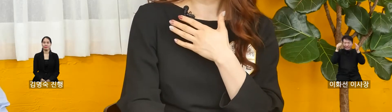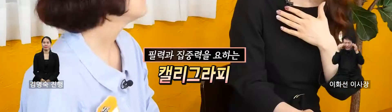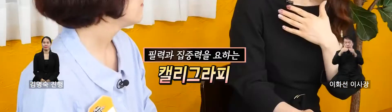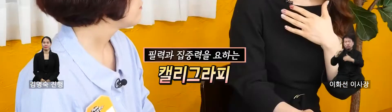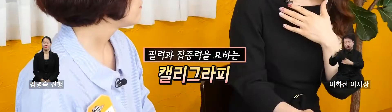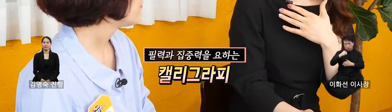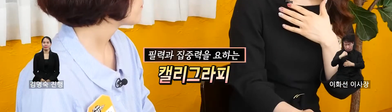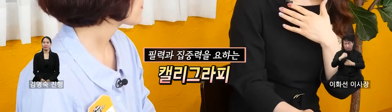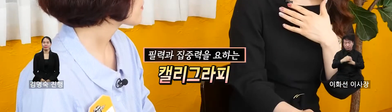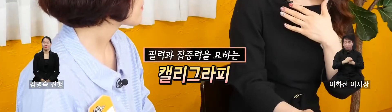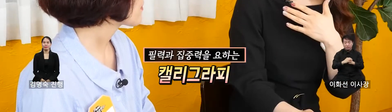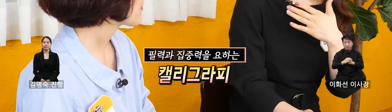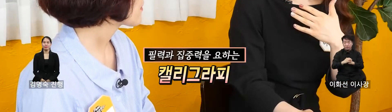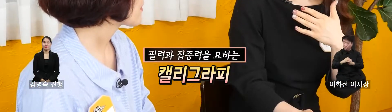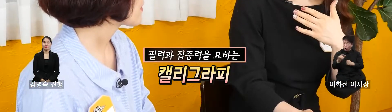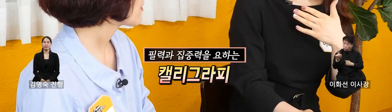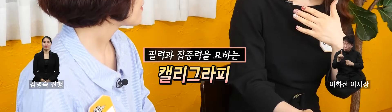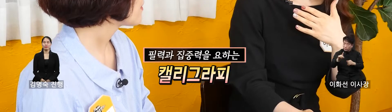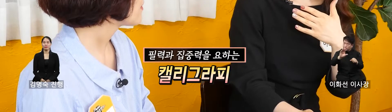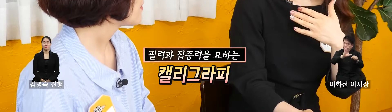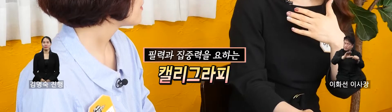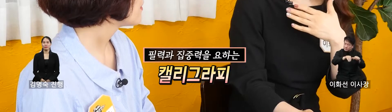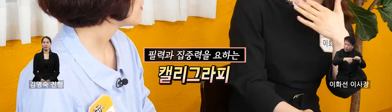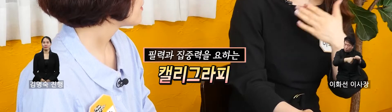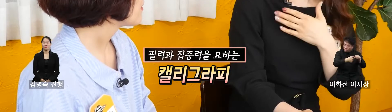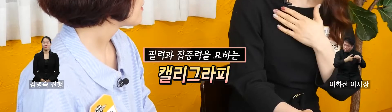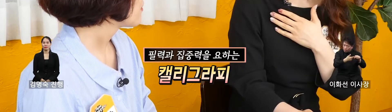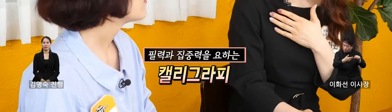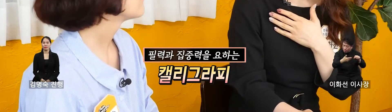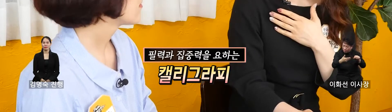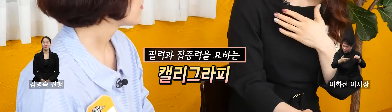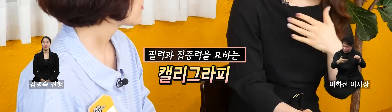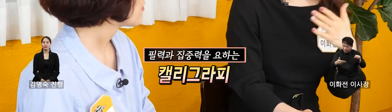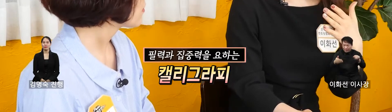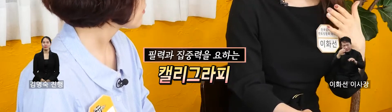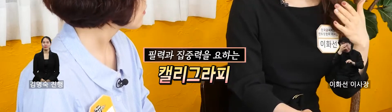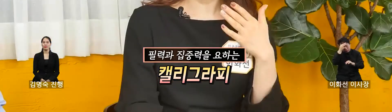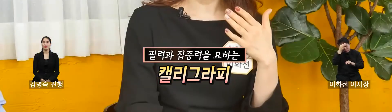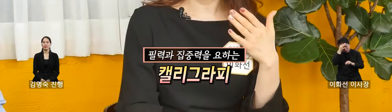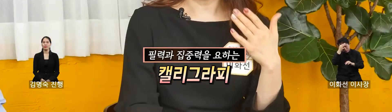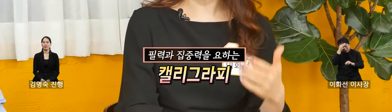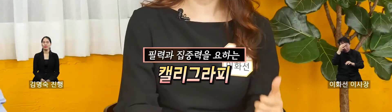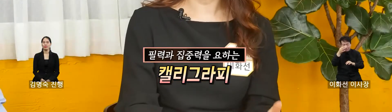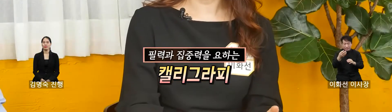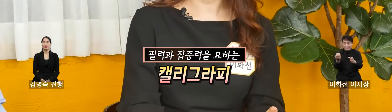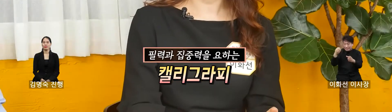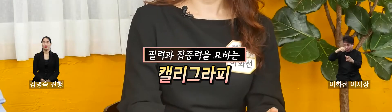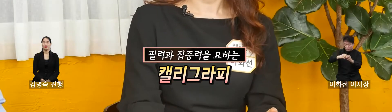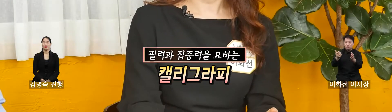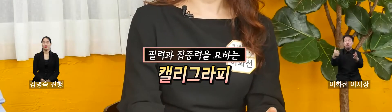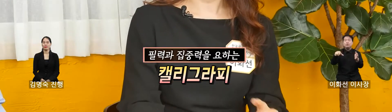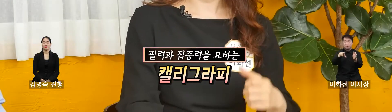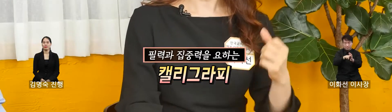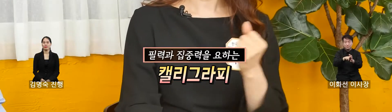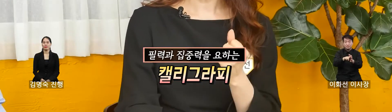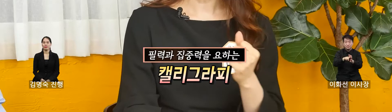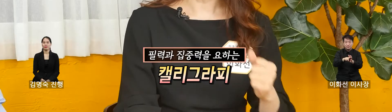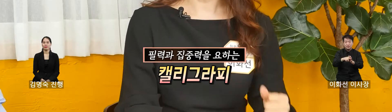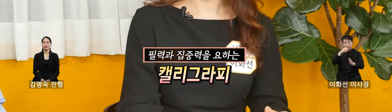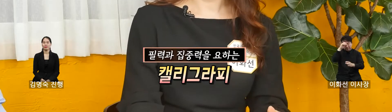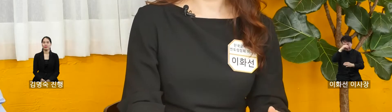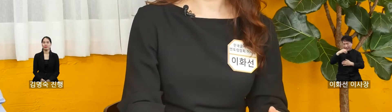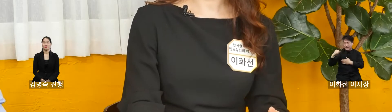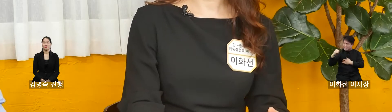집중력, 그 어떤 세월의 그 필력 그런 부분들을 담으려면 아무래도 그냥